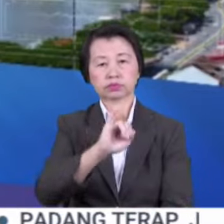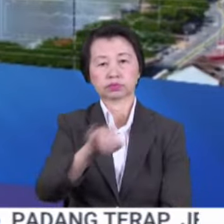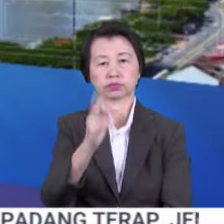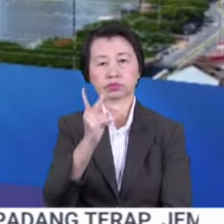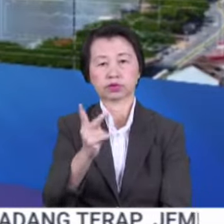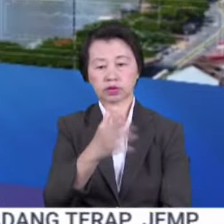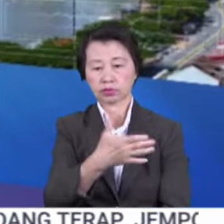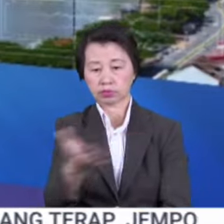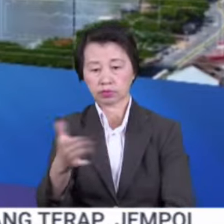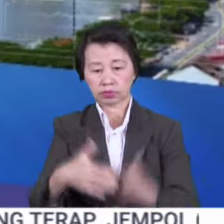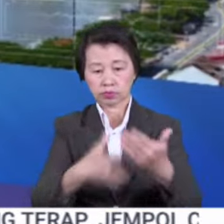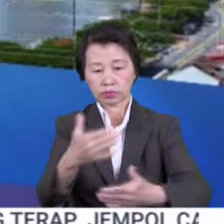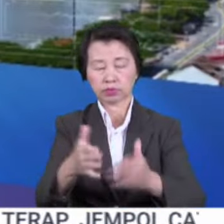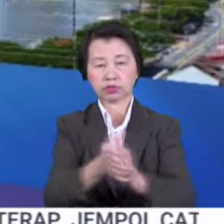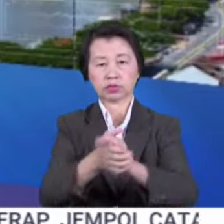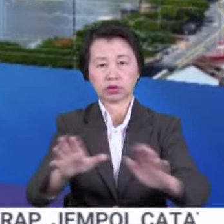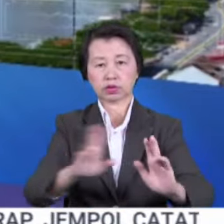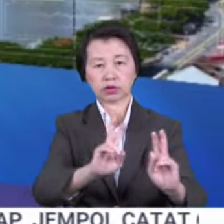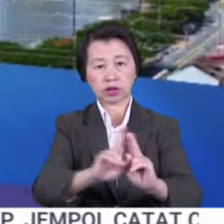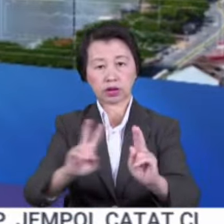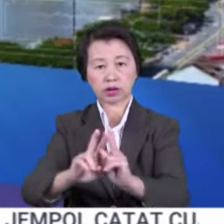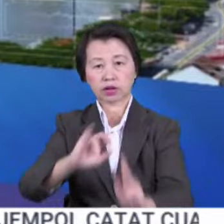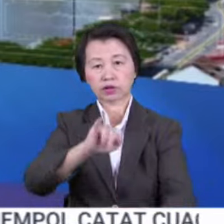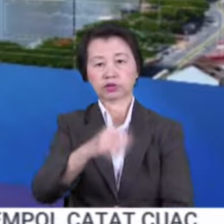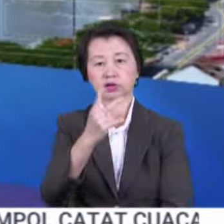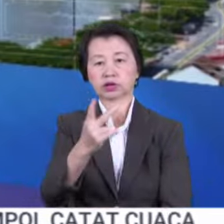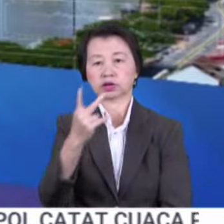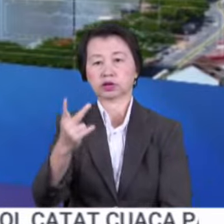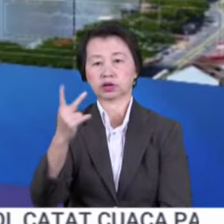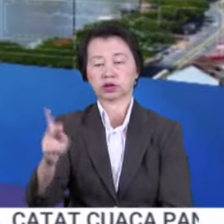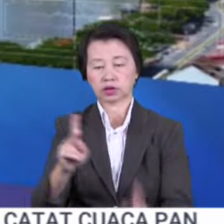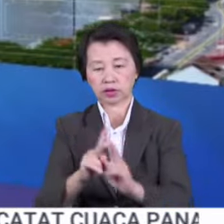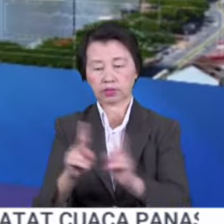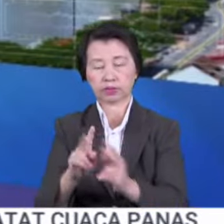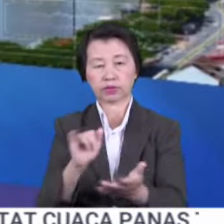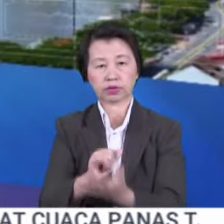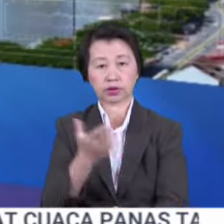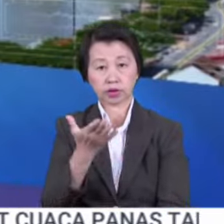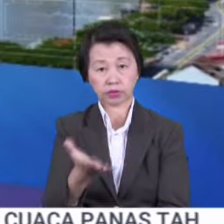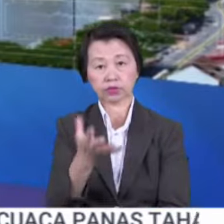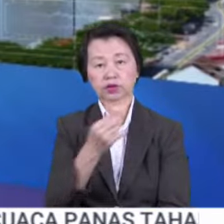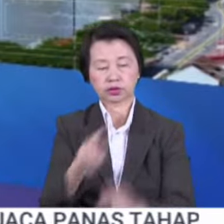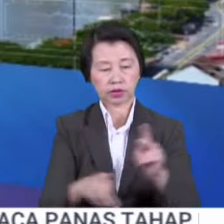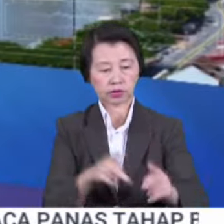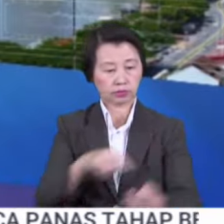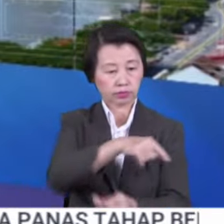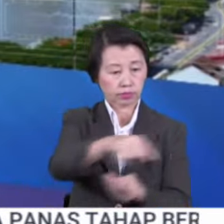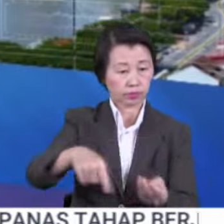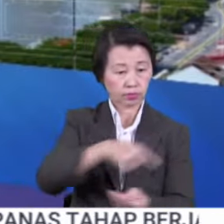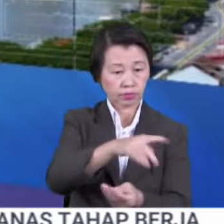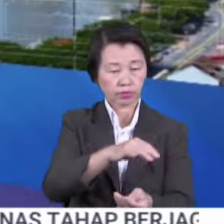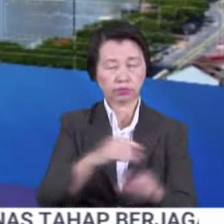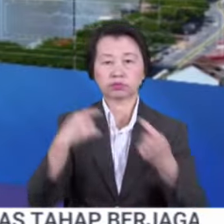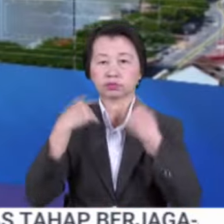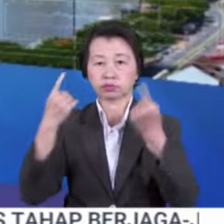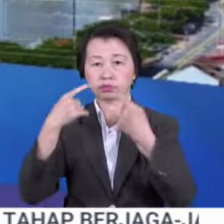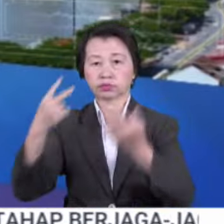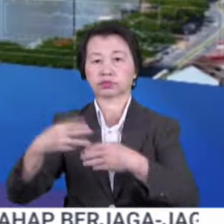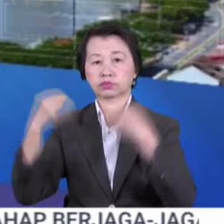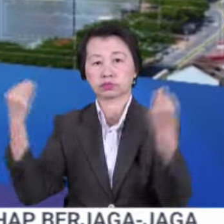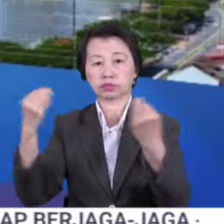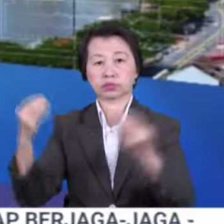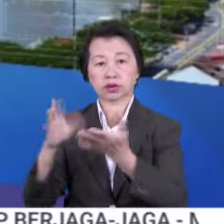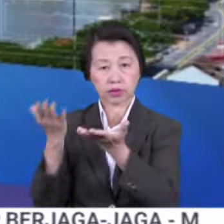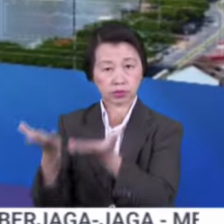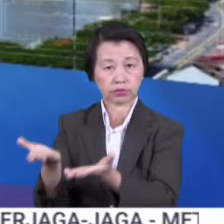kuasa kemajuan dan keselamatan kampung jkc kampung berkenaan serta penduduk sekitar yang mencairkan majelis